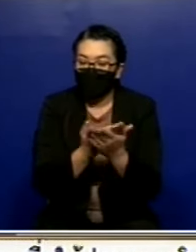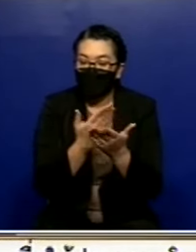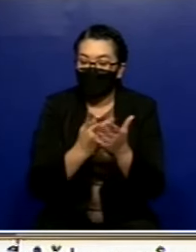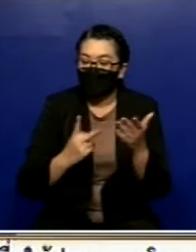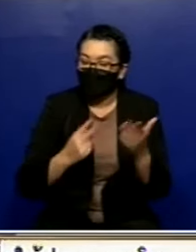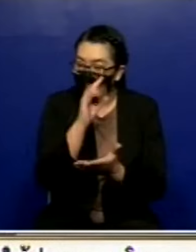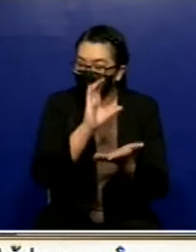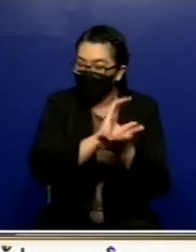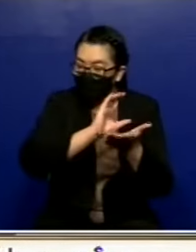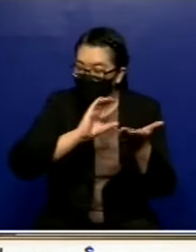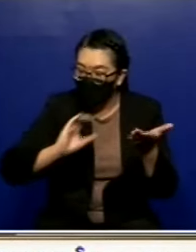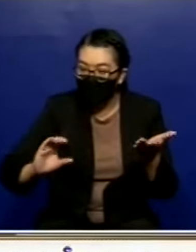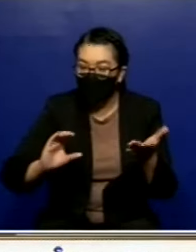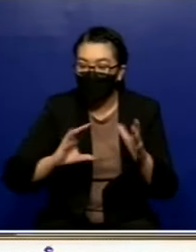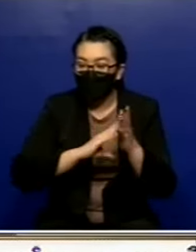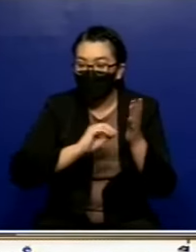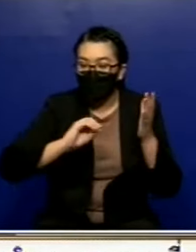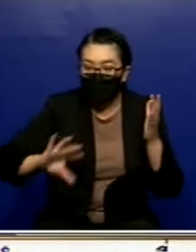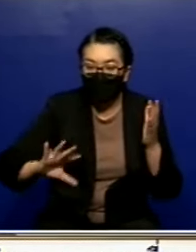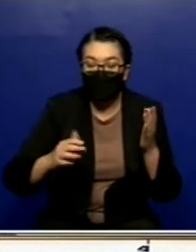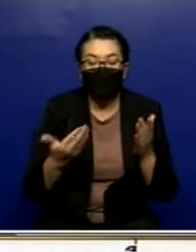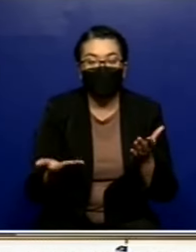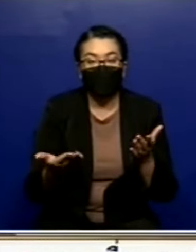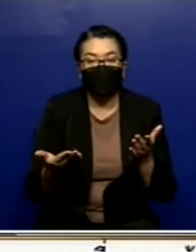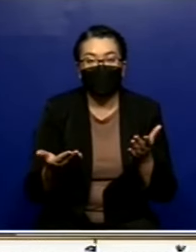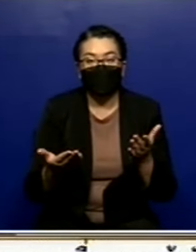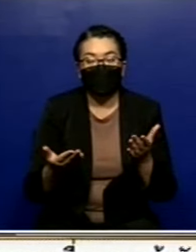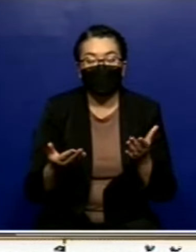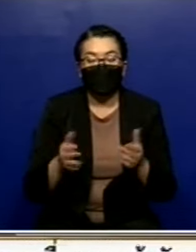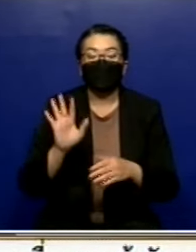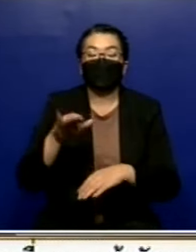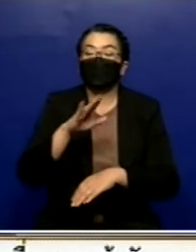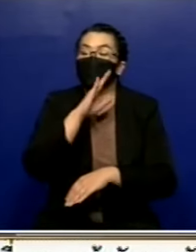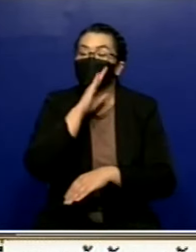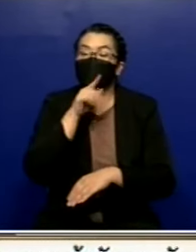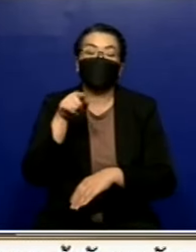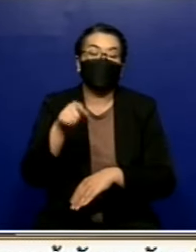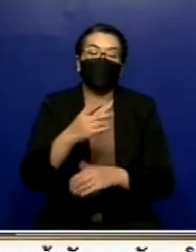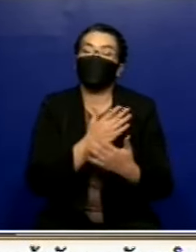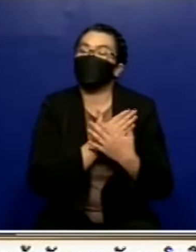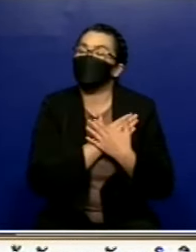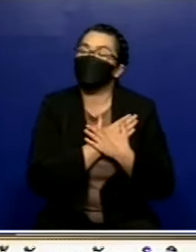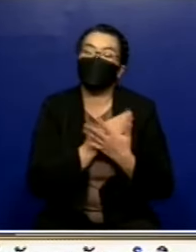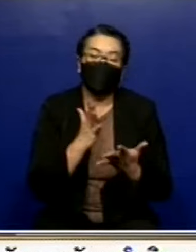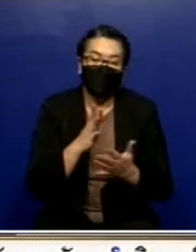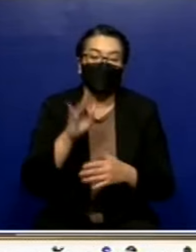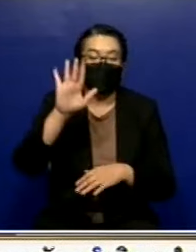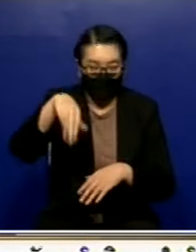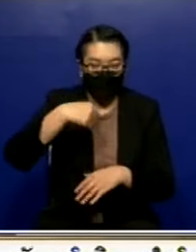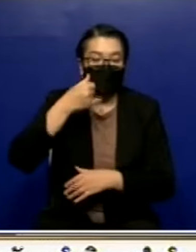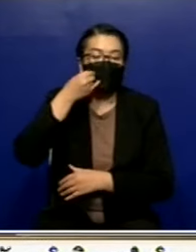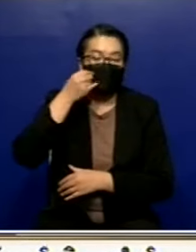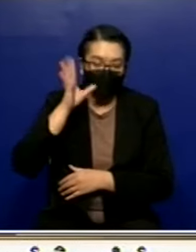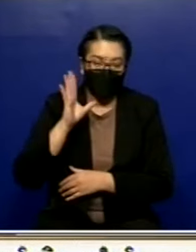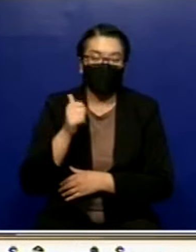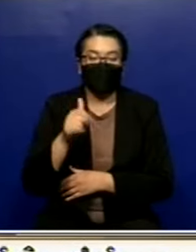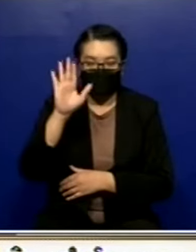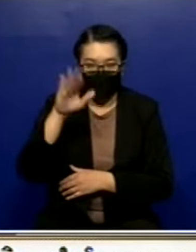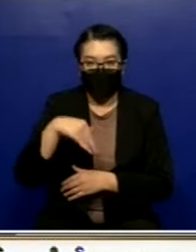บนี้ผมก็อยากจะบอกว่าหัหน้าครับถ้าเขาไม่ลักก็กลับบ้านเราเผิดครับด้วยความขอรบครับ